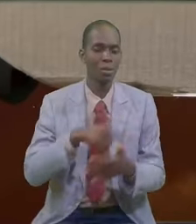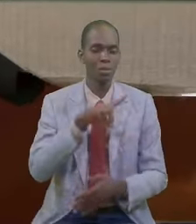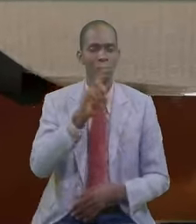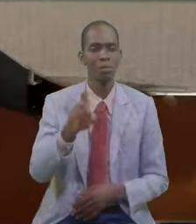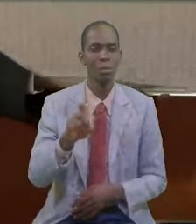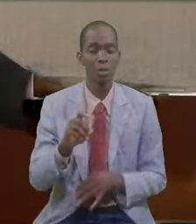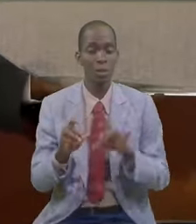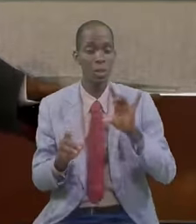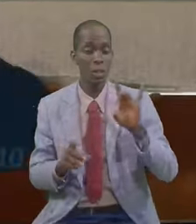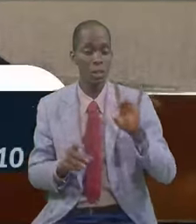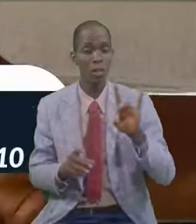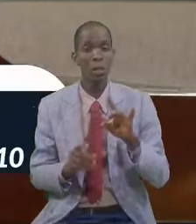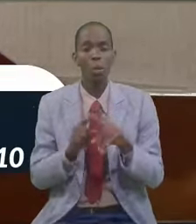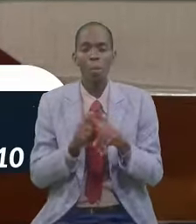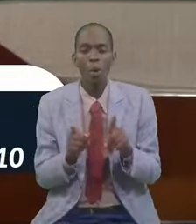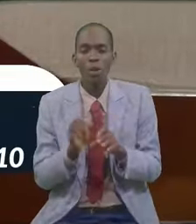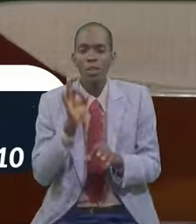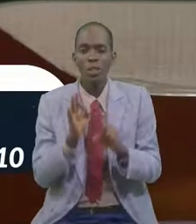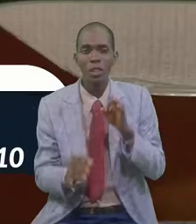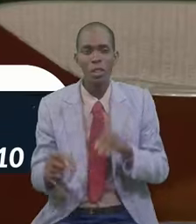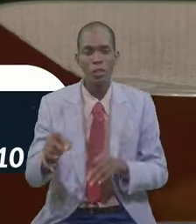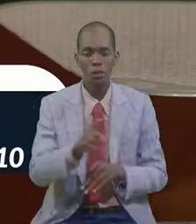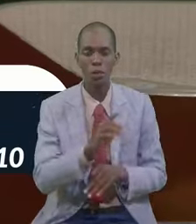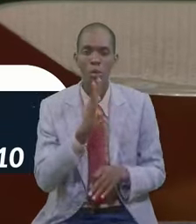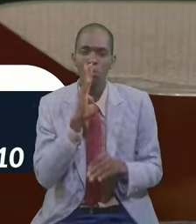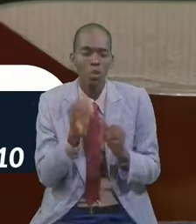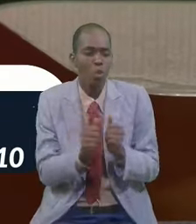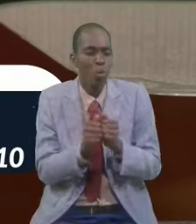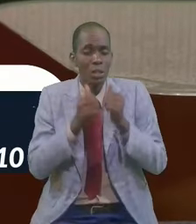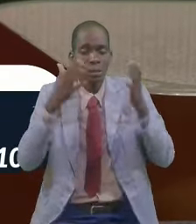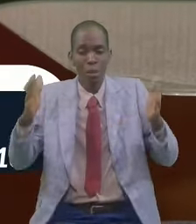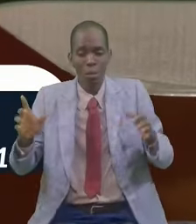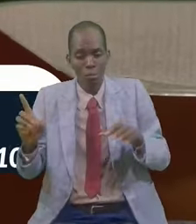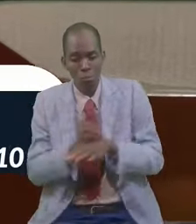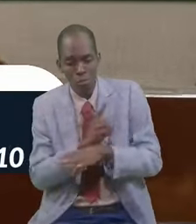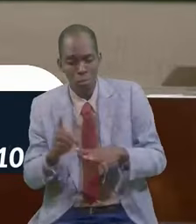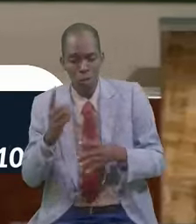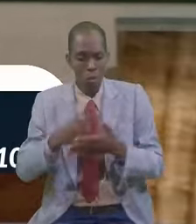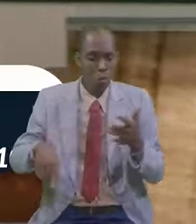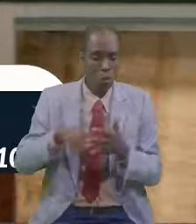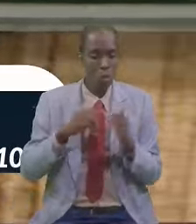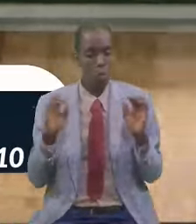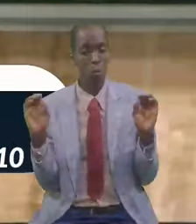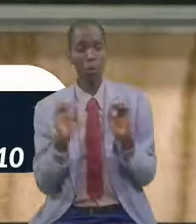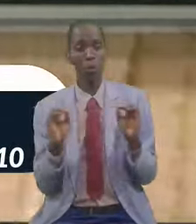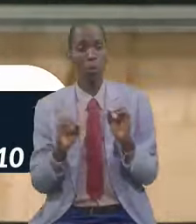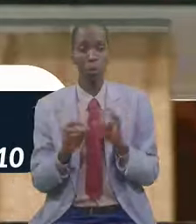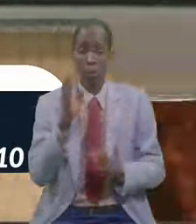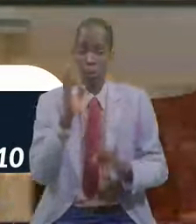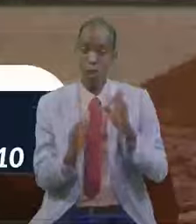Verset 8, mais si vous êtes exempts du châtiment auquel... Si Dieu